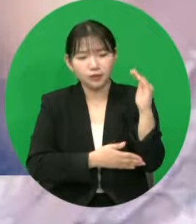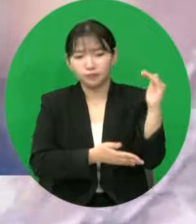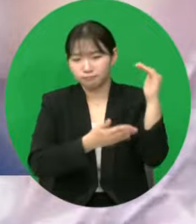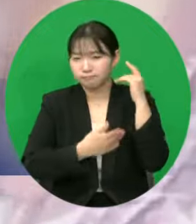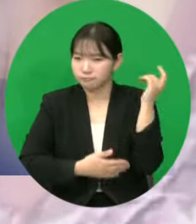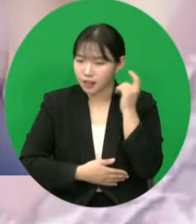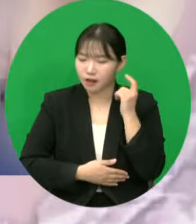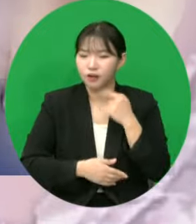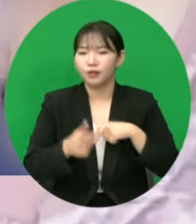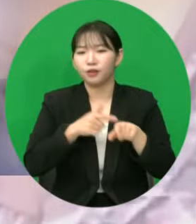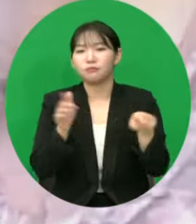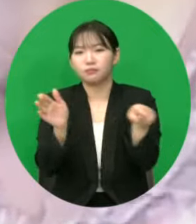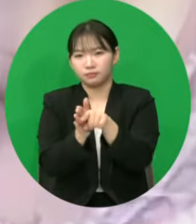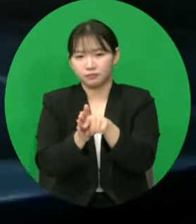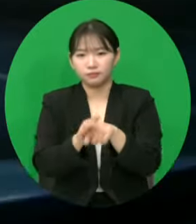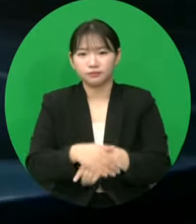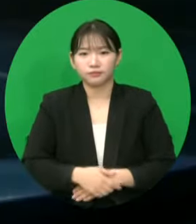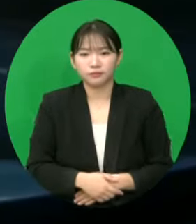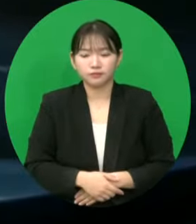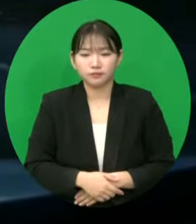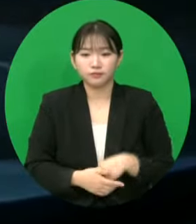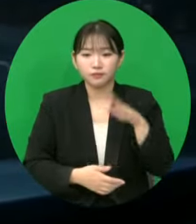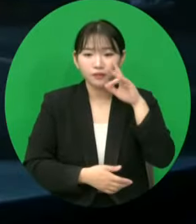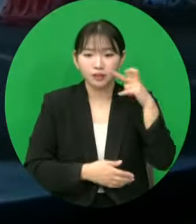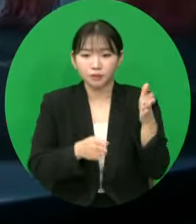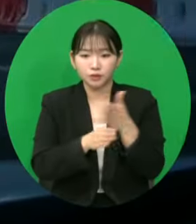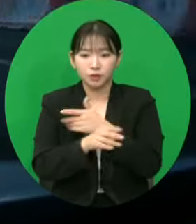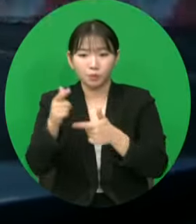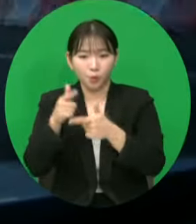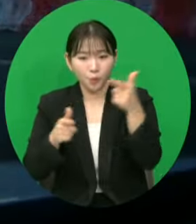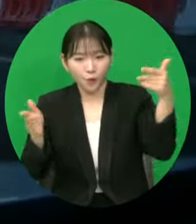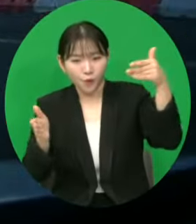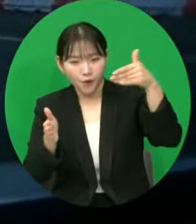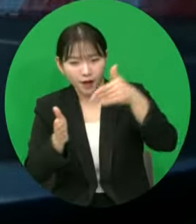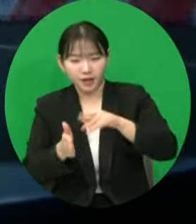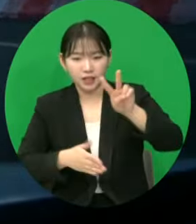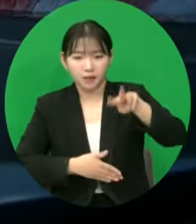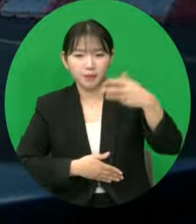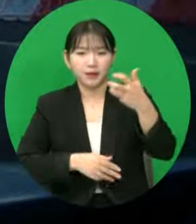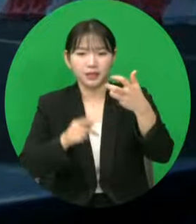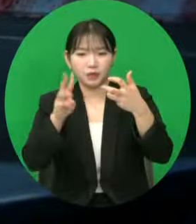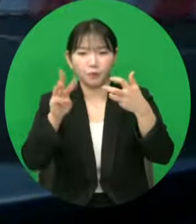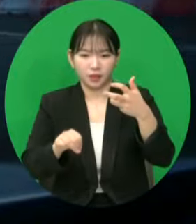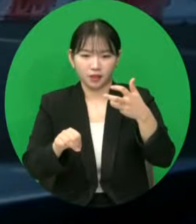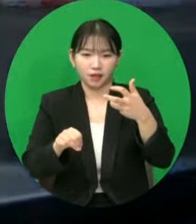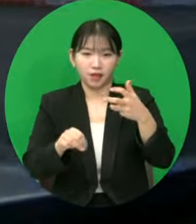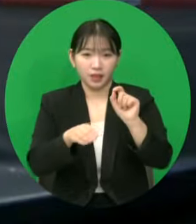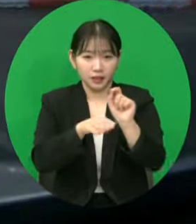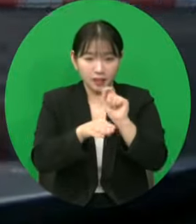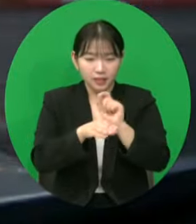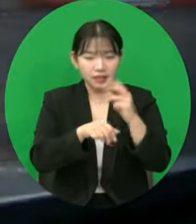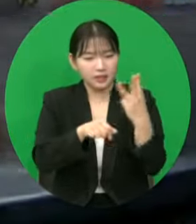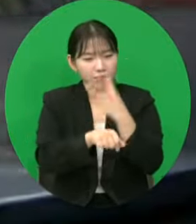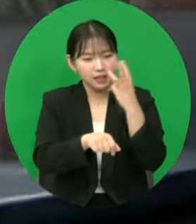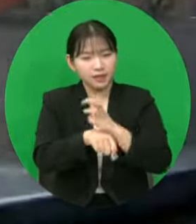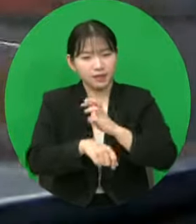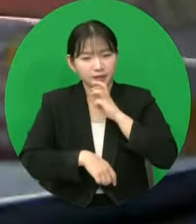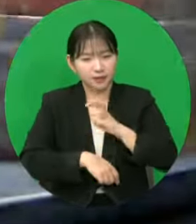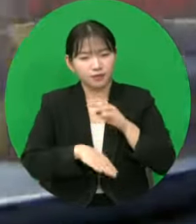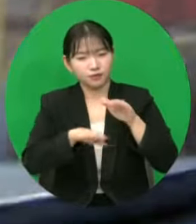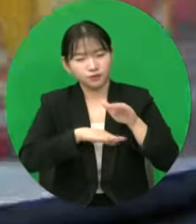나는 더 좀 믿었었어요. 뭐. 아산에서 목포까지 약 280km. 택시는 꼬박 3시간 반을